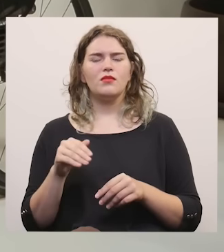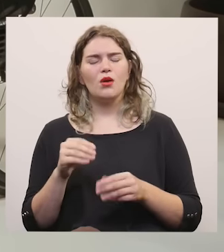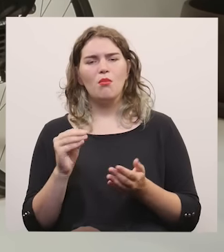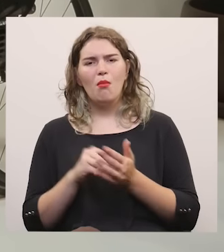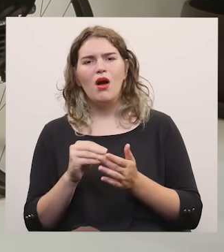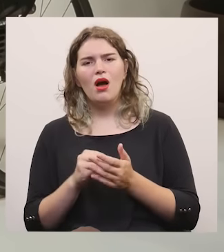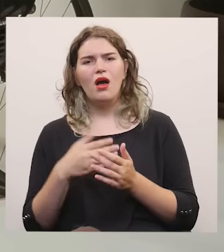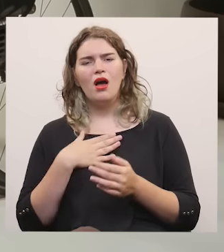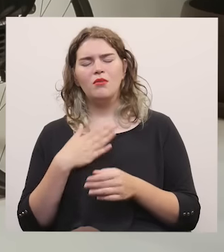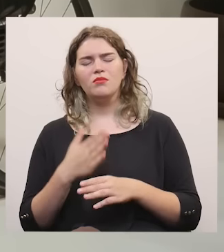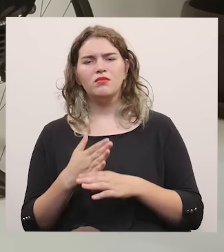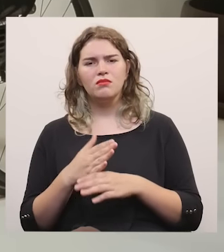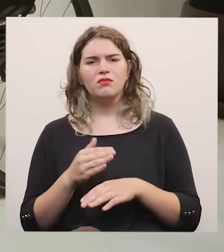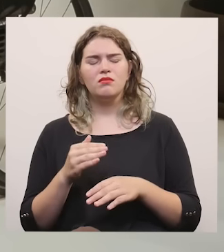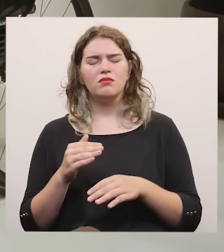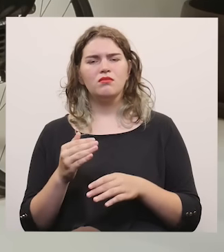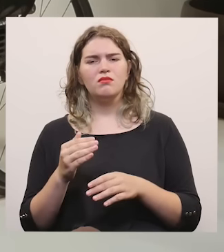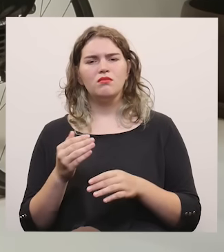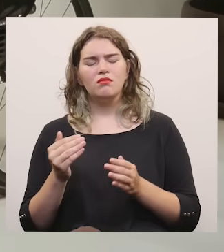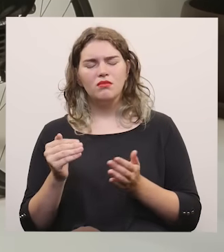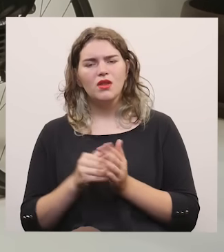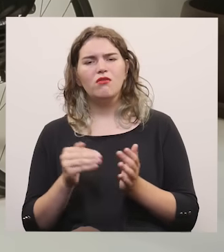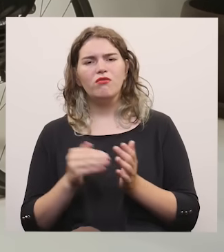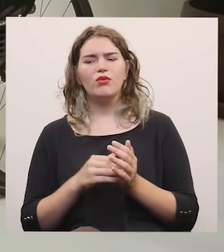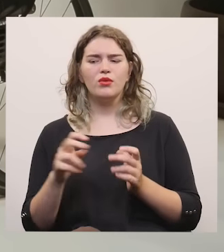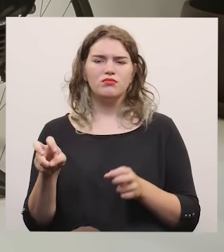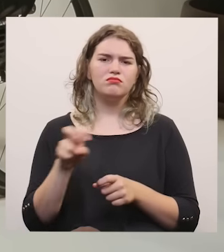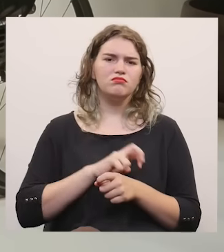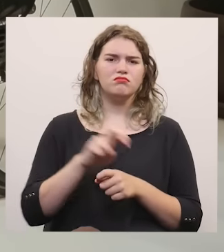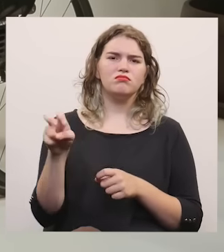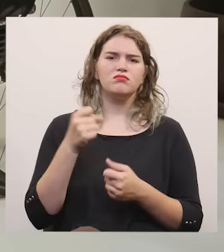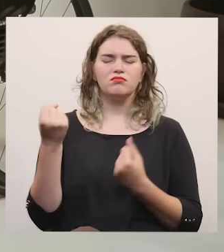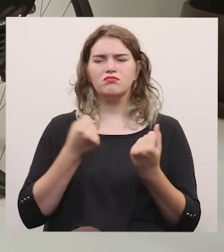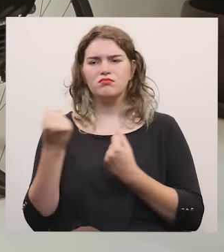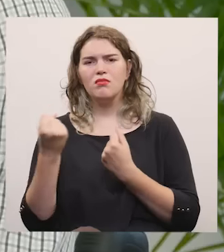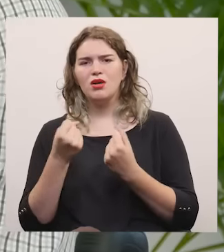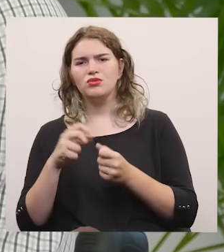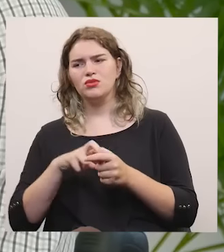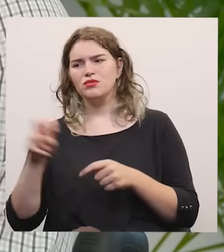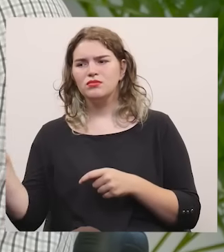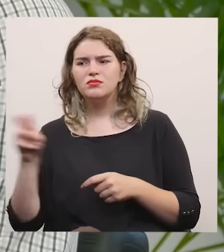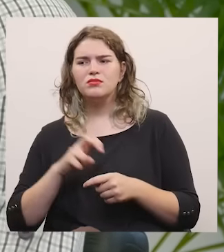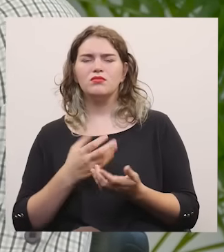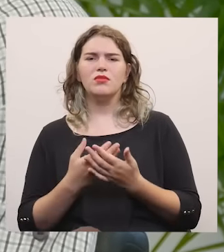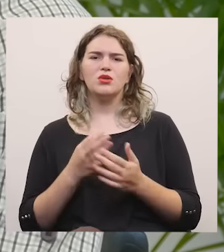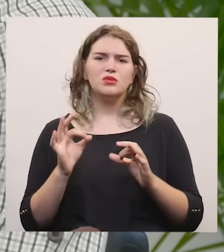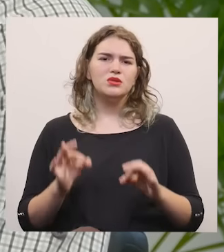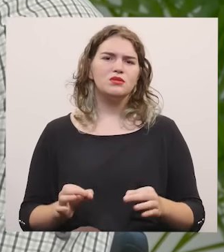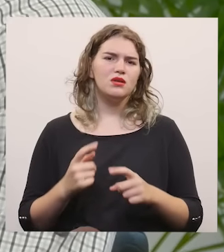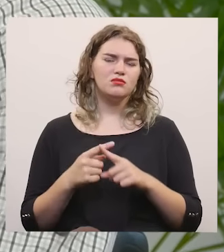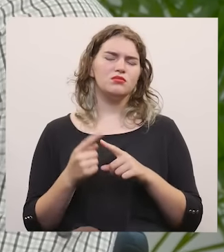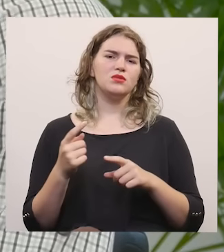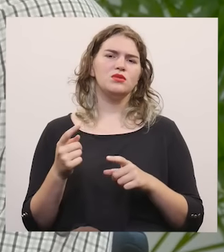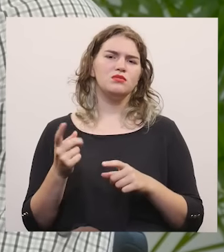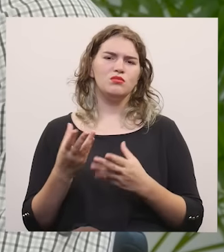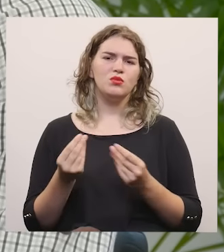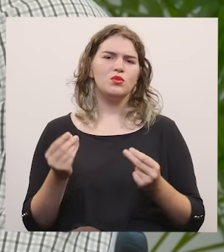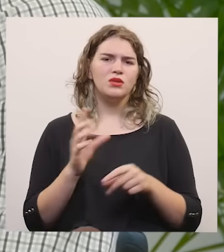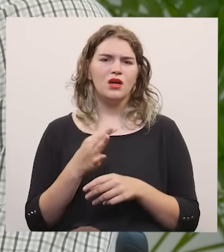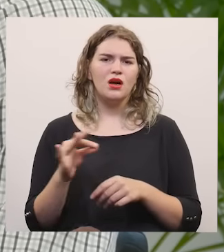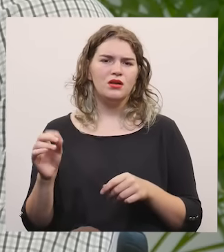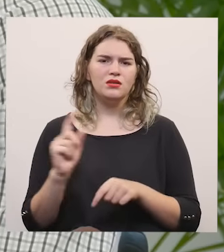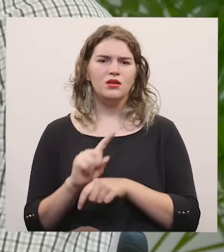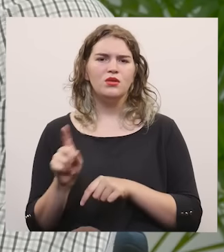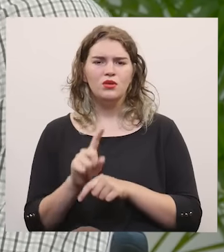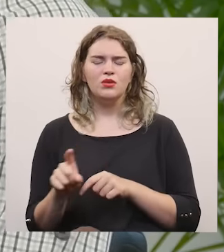deocamdată mai am nevoie de sprijin, să mă deplasez dintr-o parte într-alta și așa mai departe, și pentru motive de siguranță și sunt multe